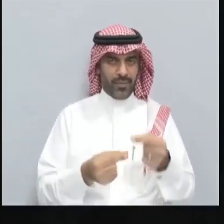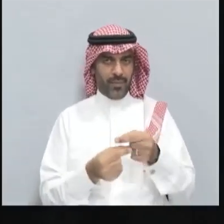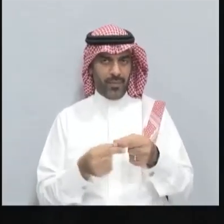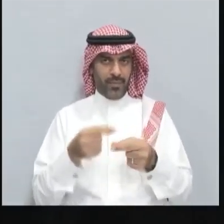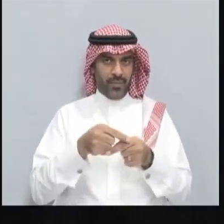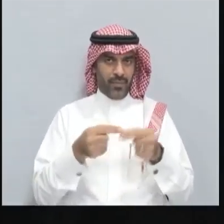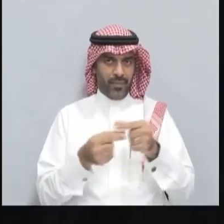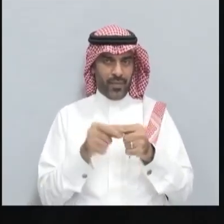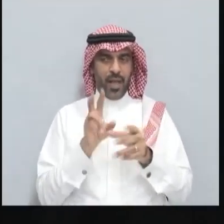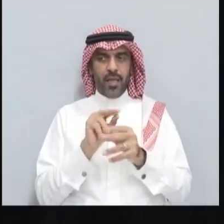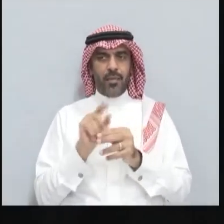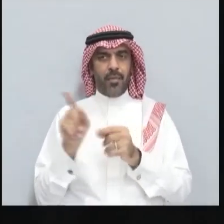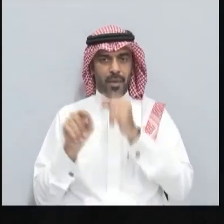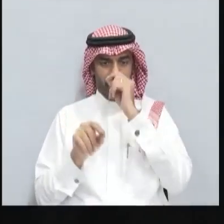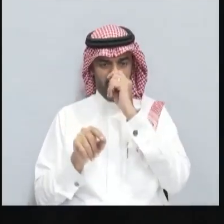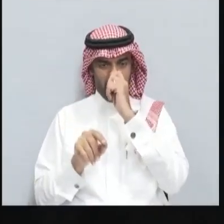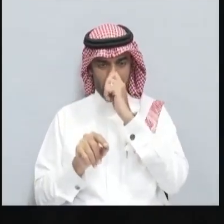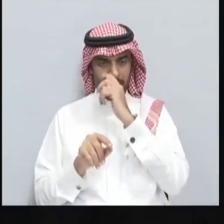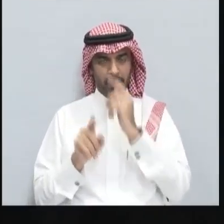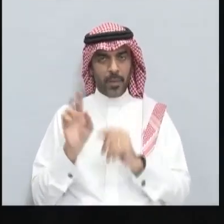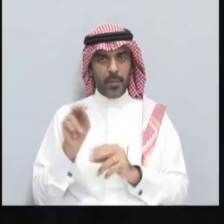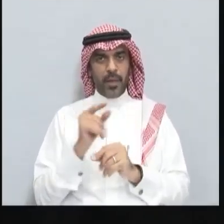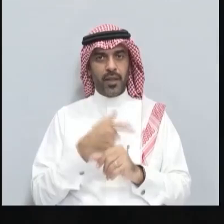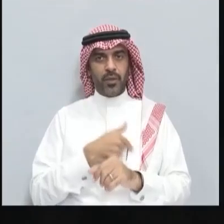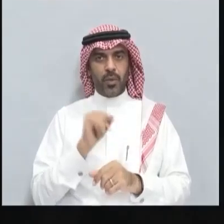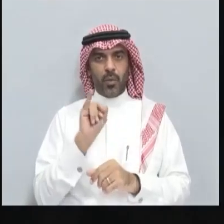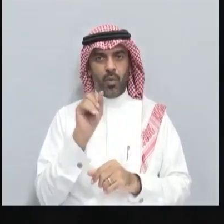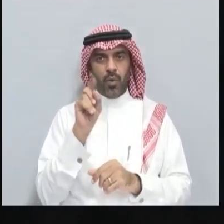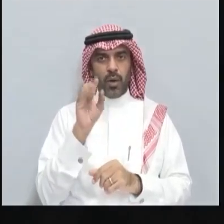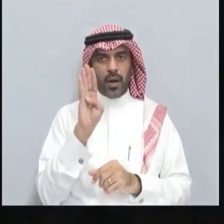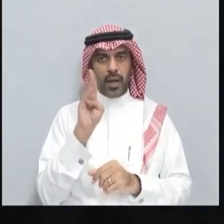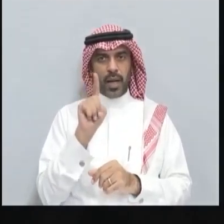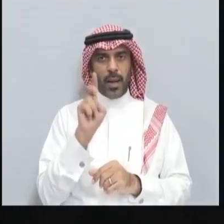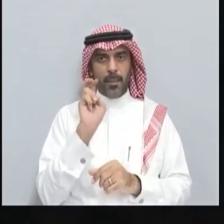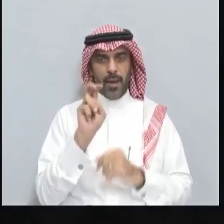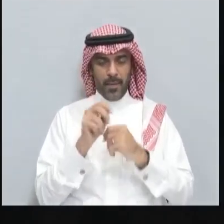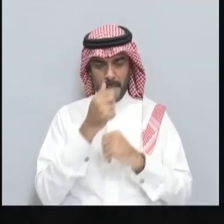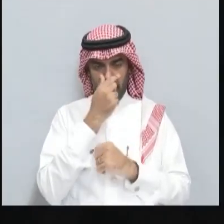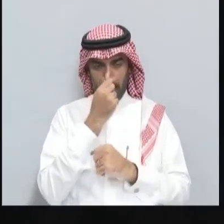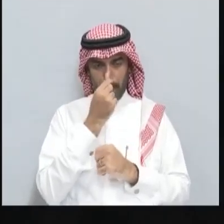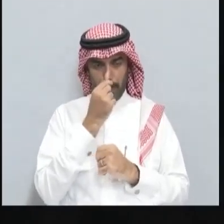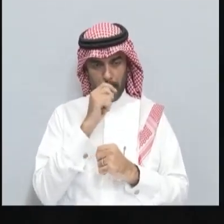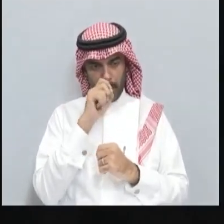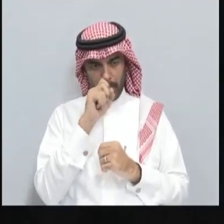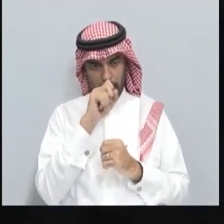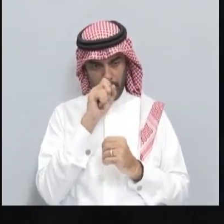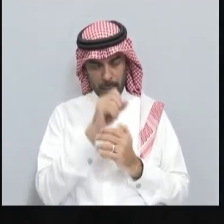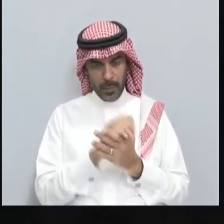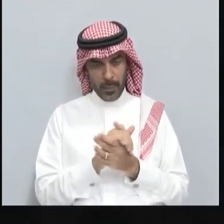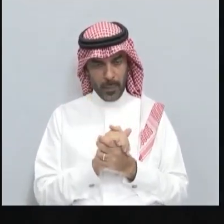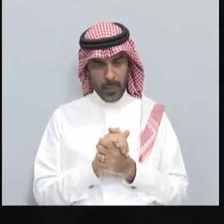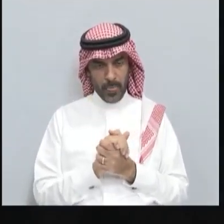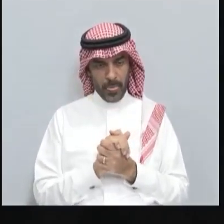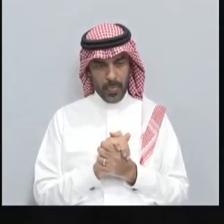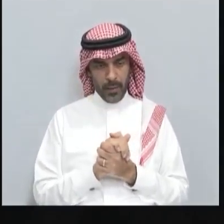طبقات متتابعه فوق بعضها البعض تكون لي هذا البركان ما هي هذه الطبقات